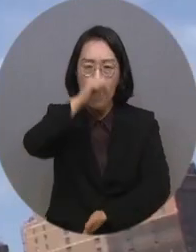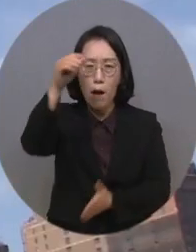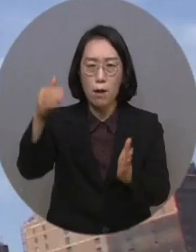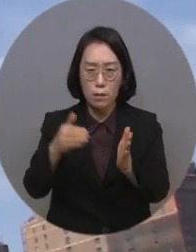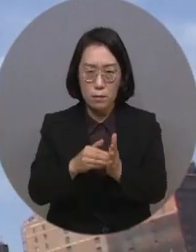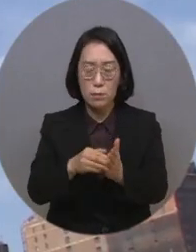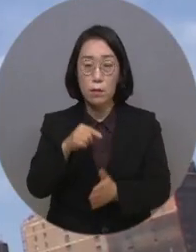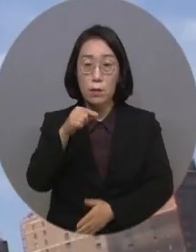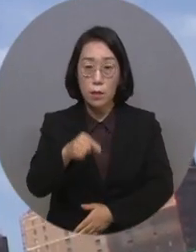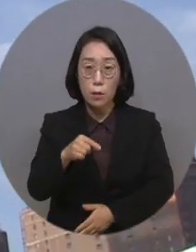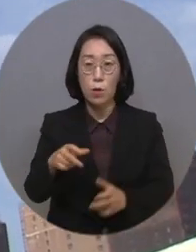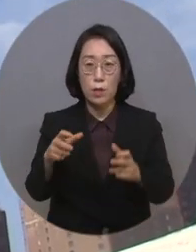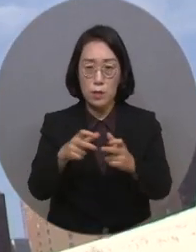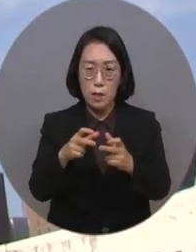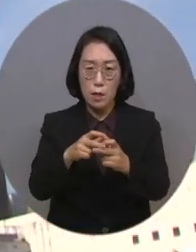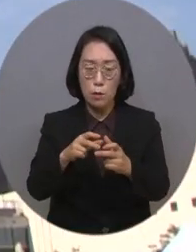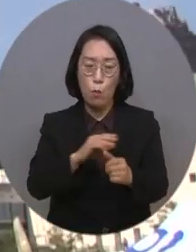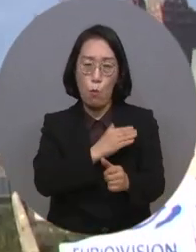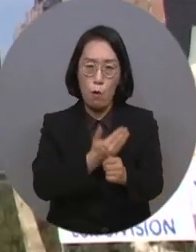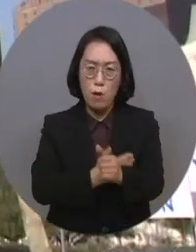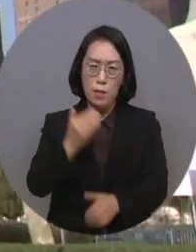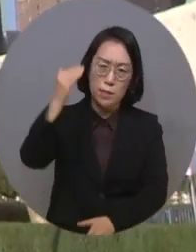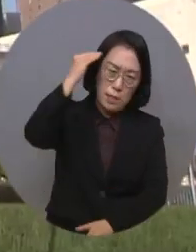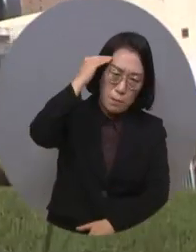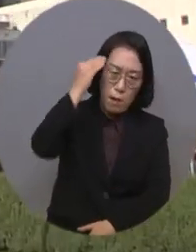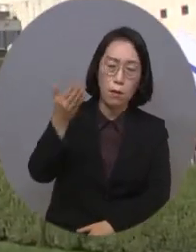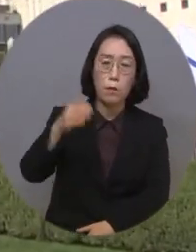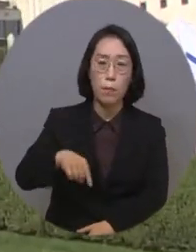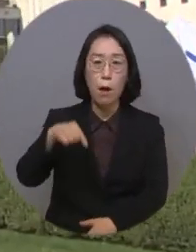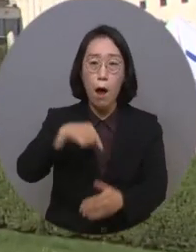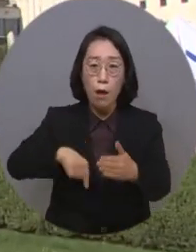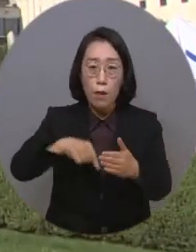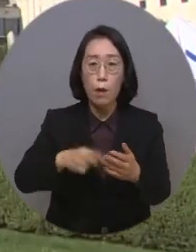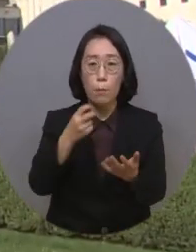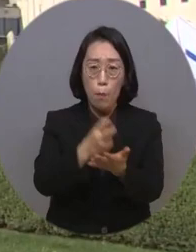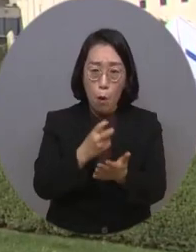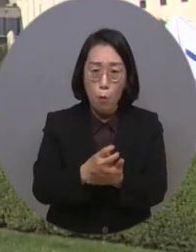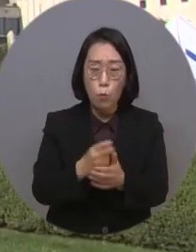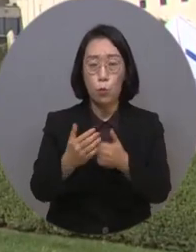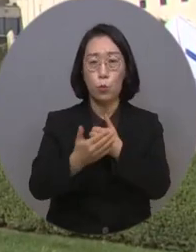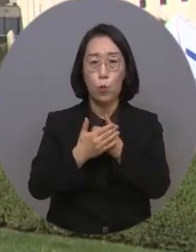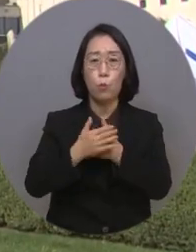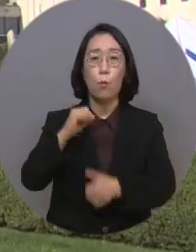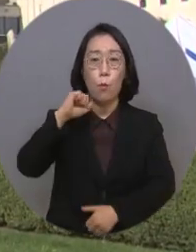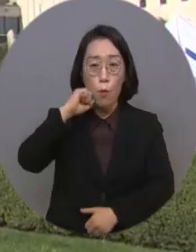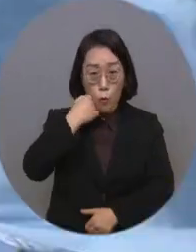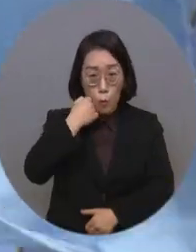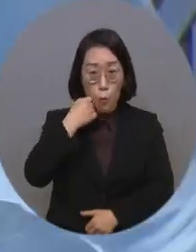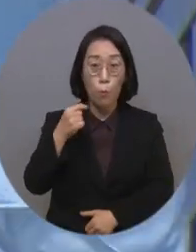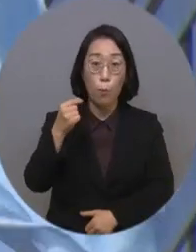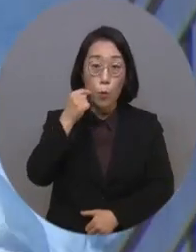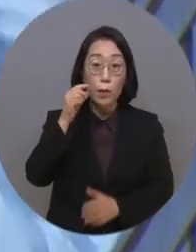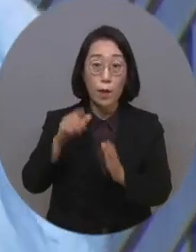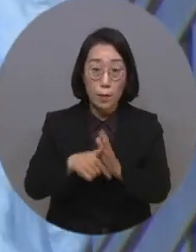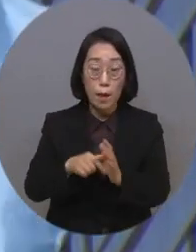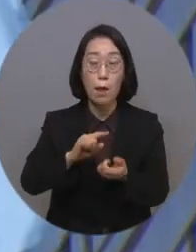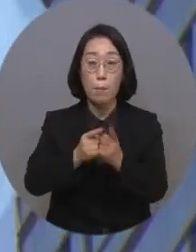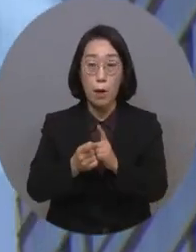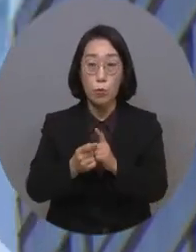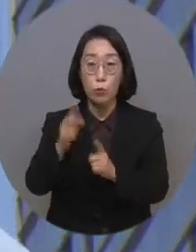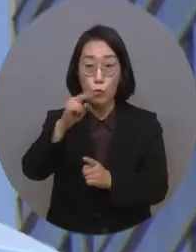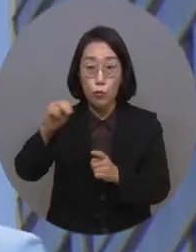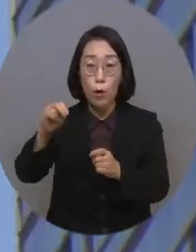선택의정서는 장애인이 권리를 침해당했으나 국내법이나 제도로는 구제받을 수 없을 때 유엔